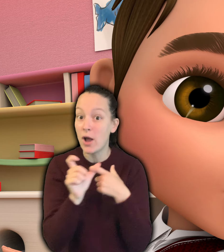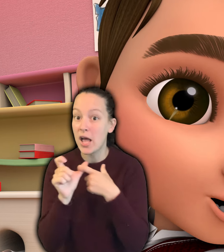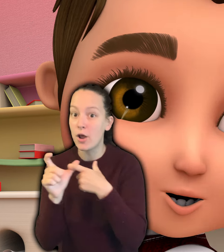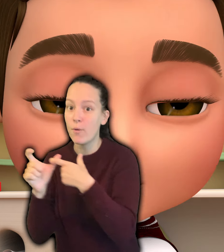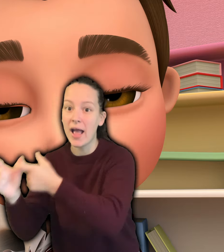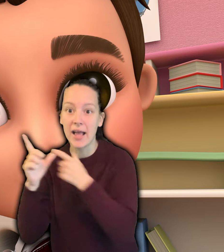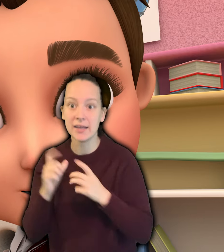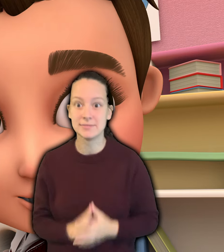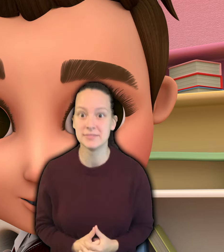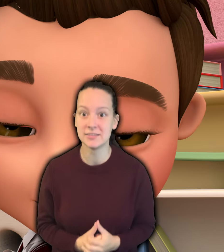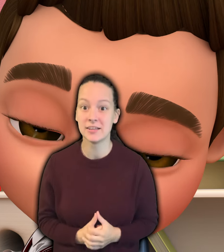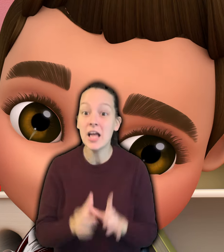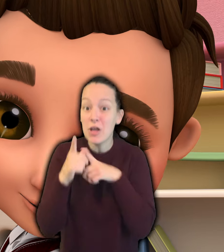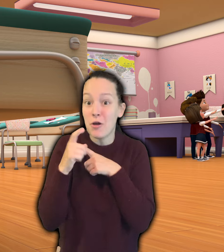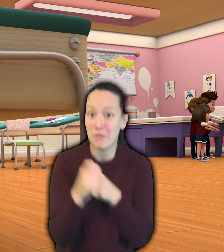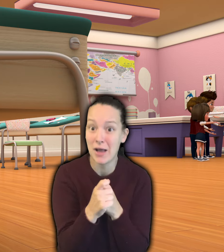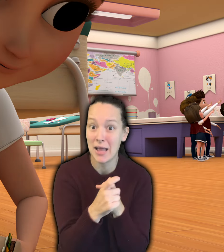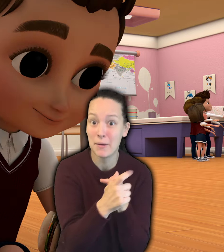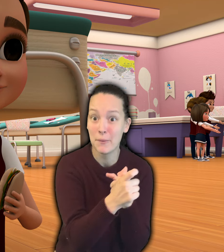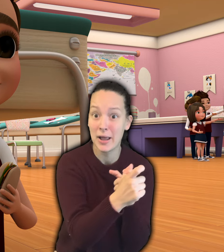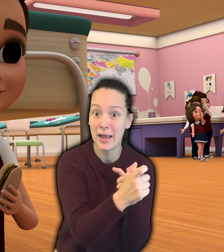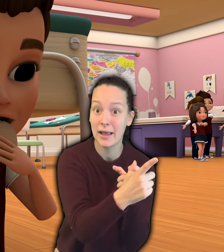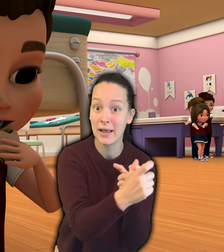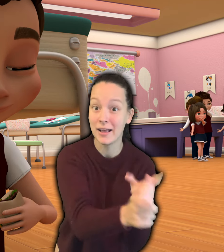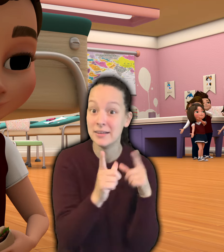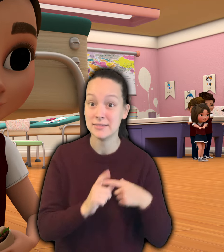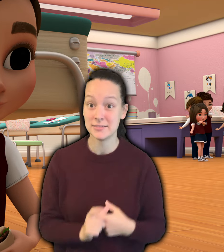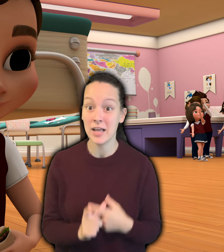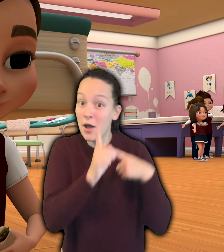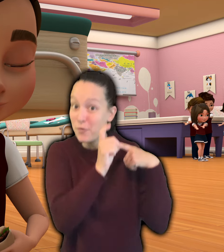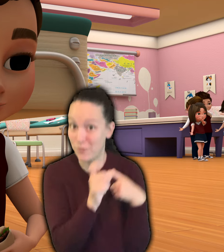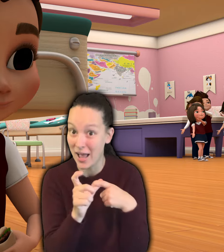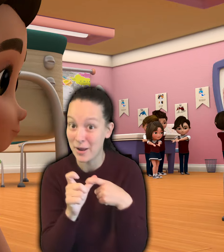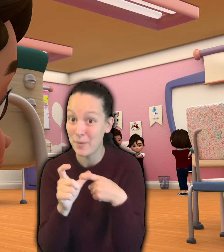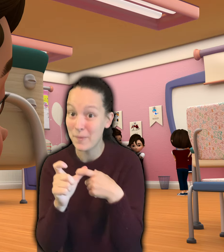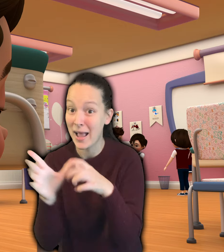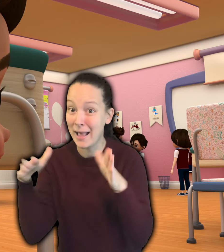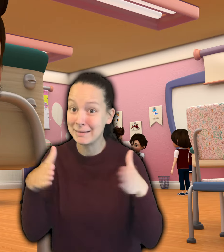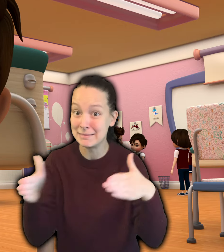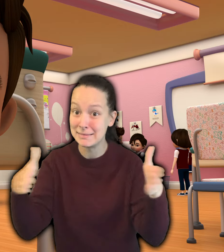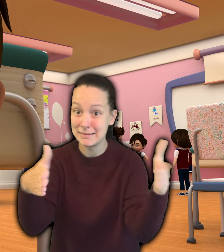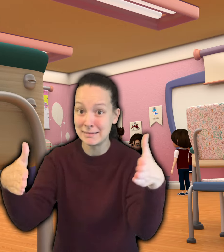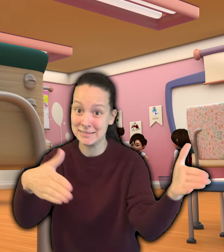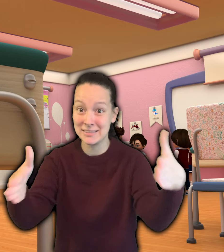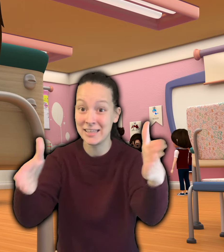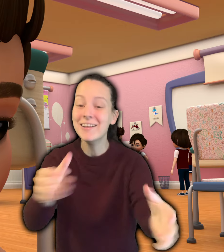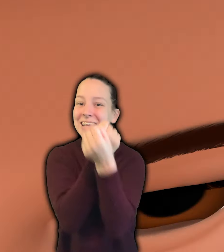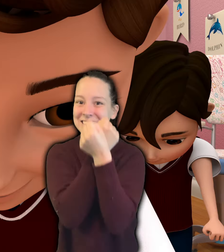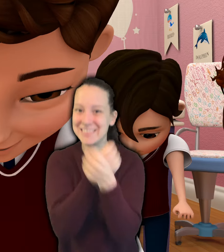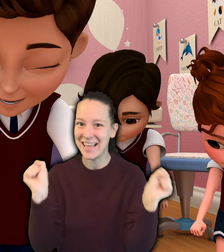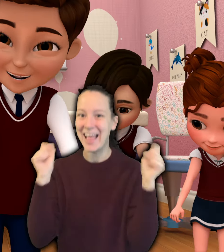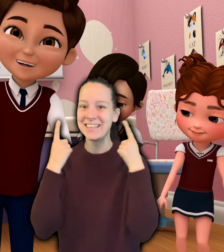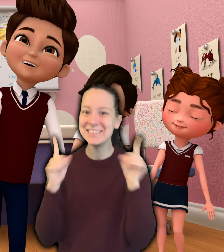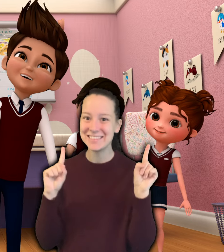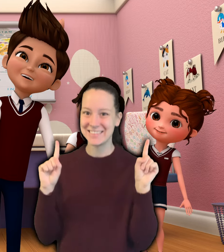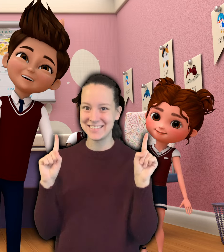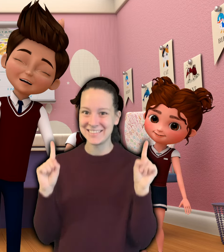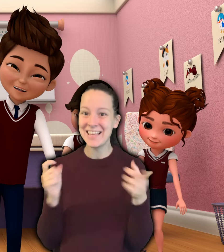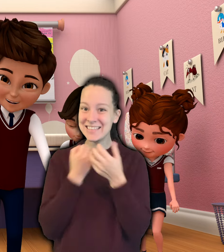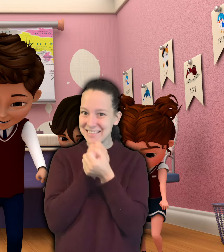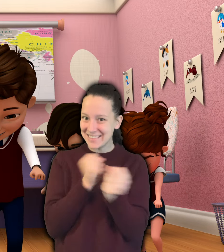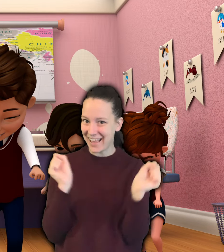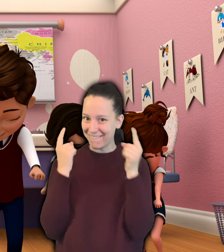逃げろ逃げろ逃げろ逃げろもう